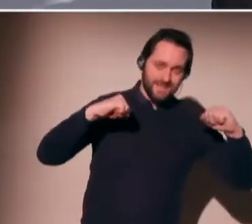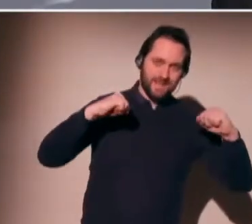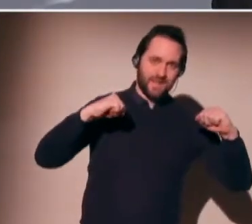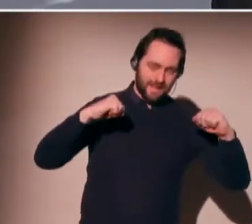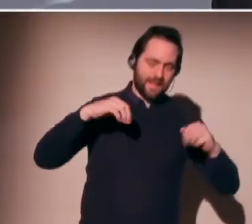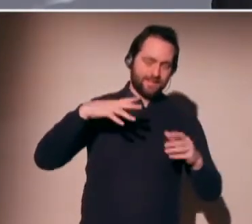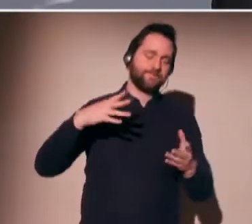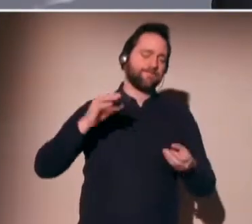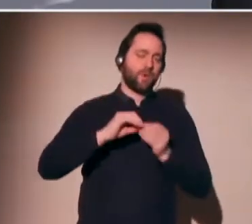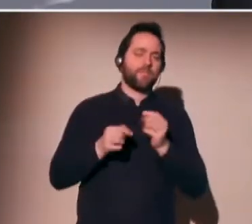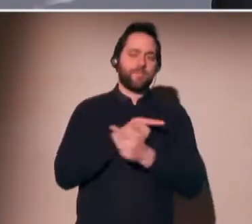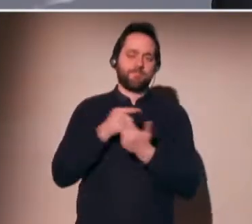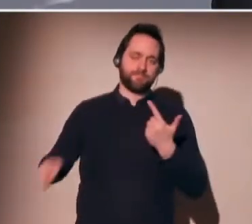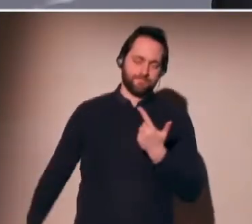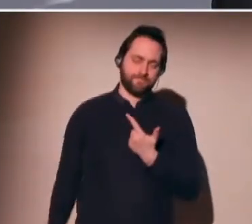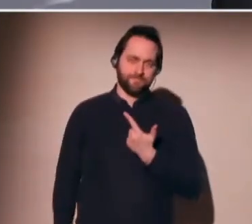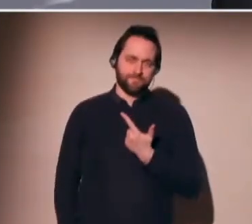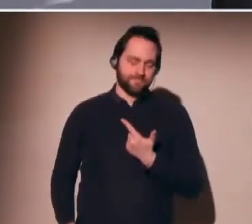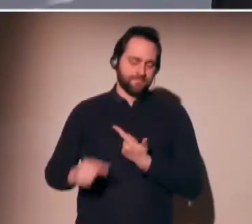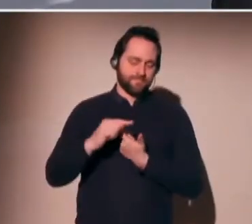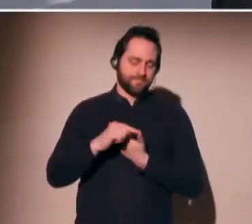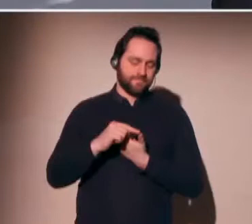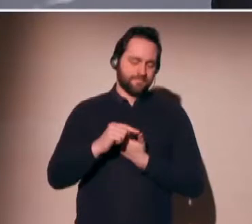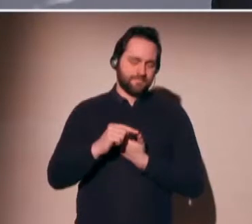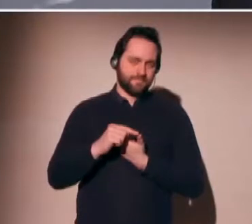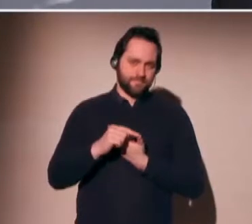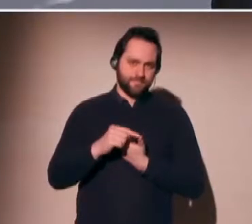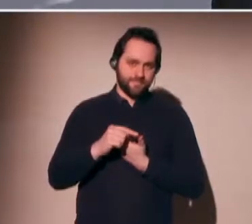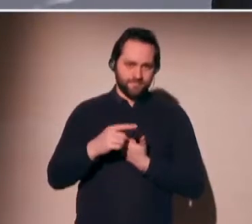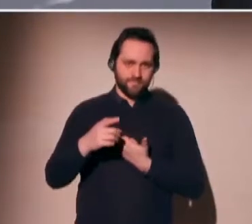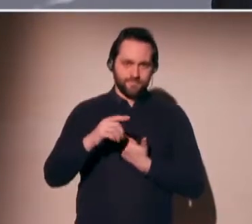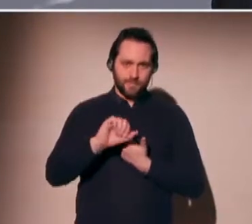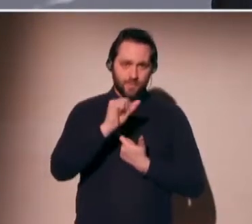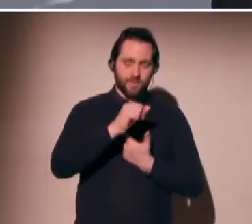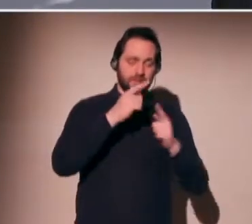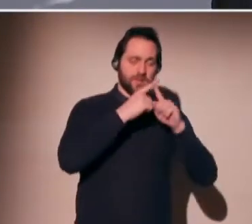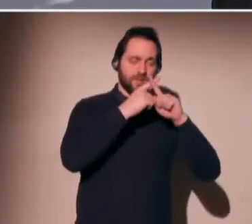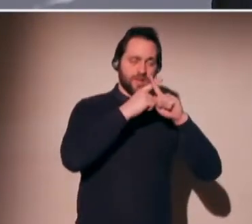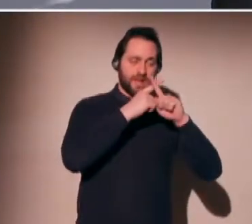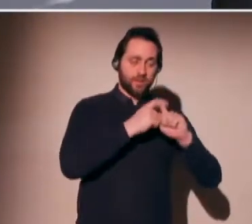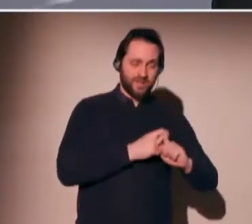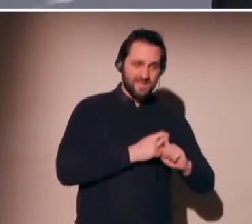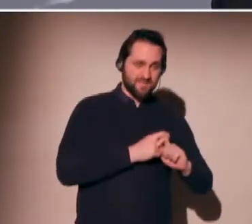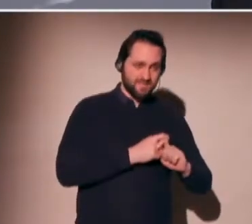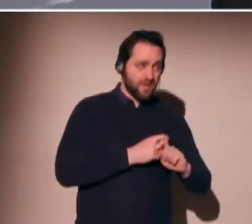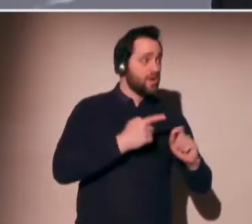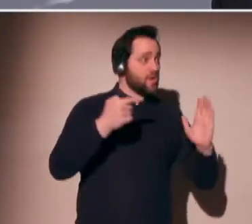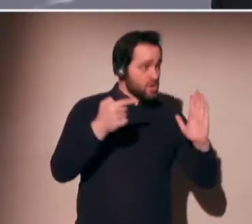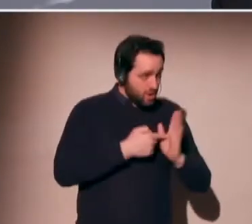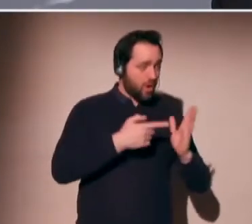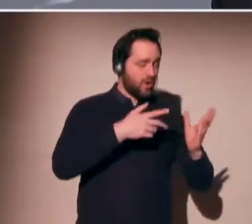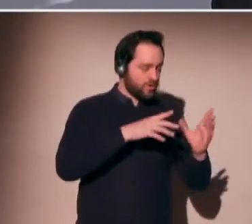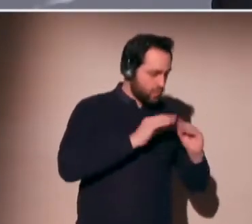comprendre pourquoi ces algorithmes vont généraliser efficacement et quand est-ce qu'ils vont faire des erreurs. Et